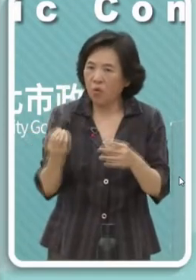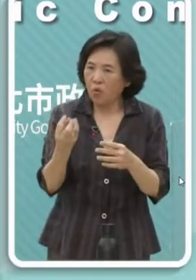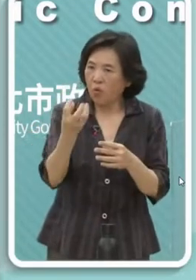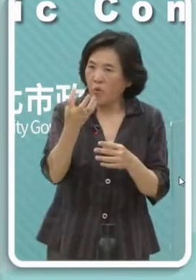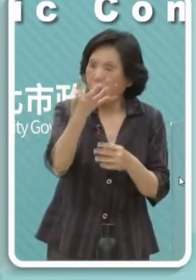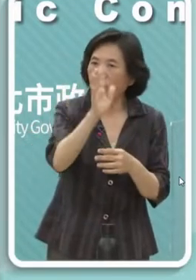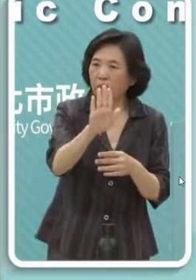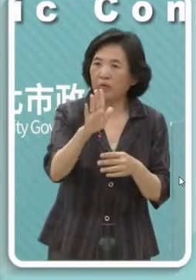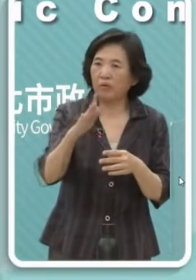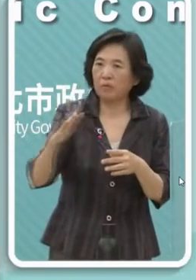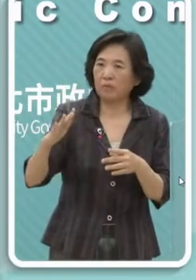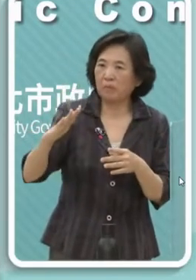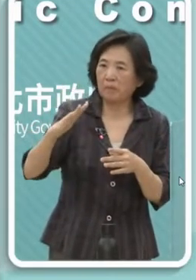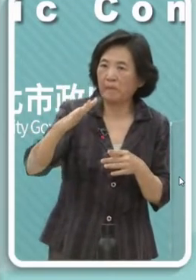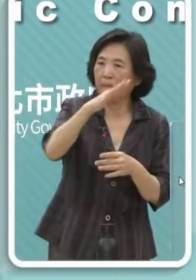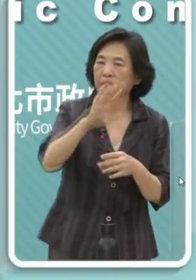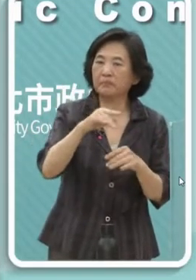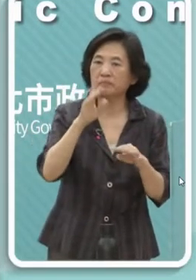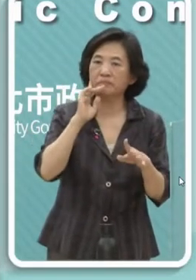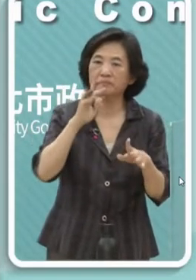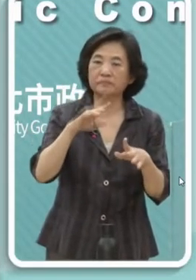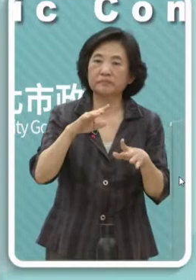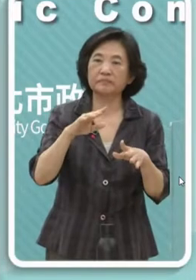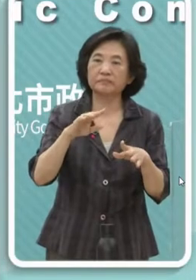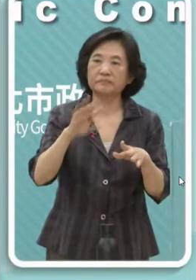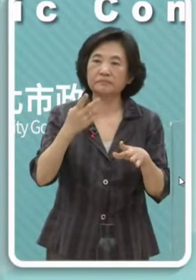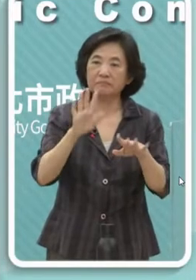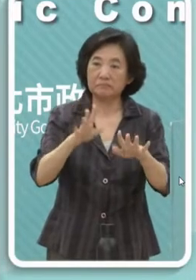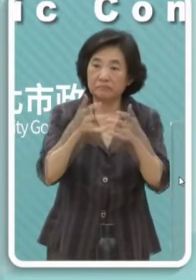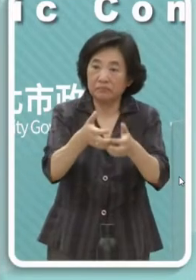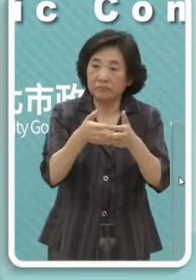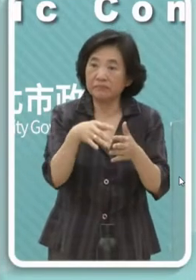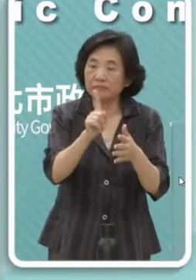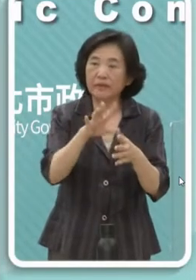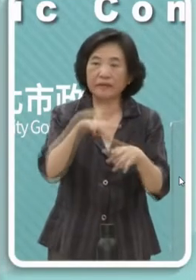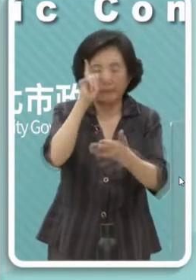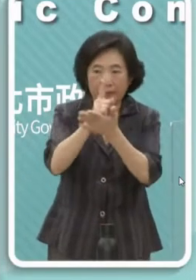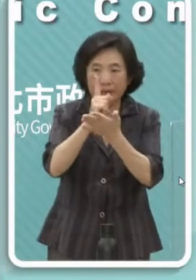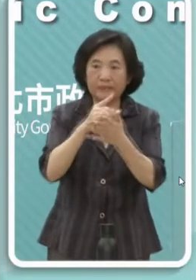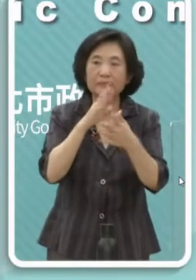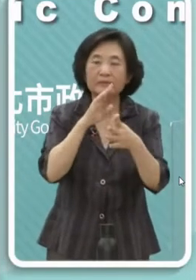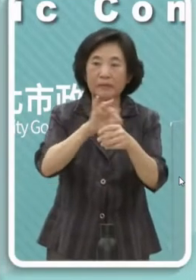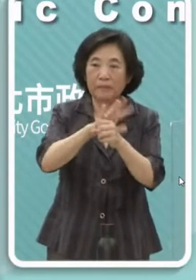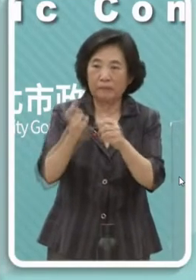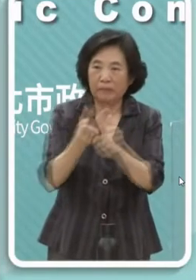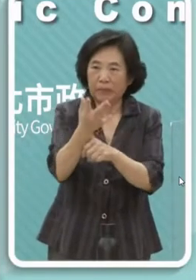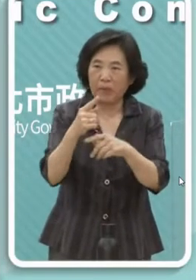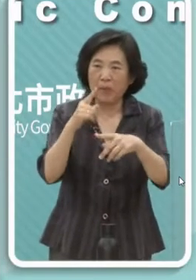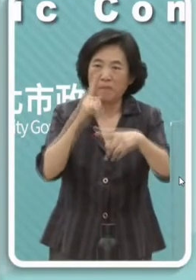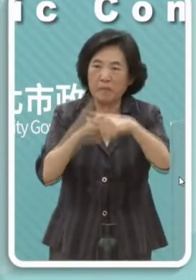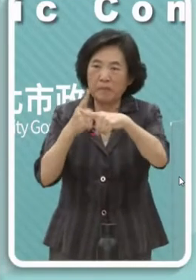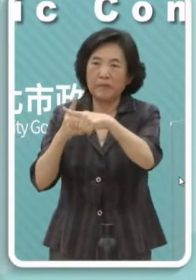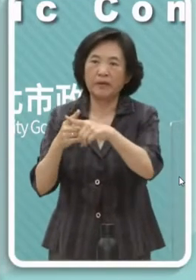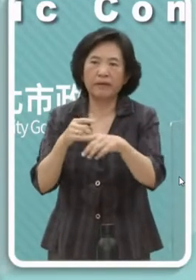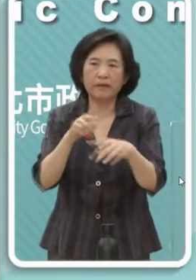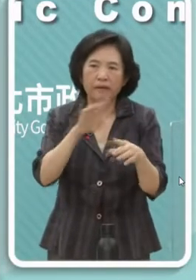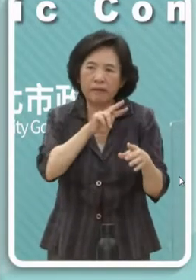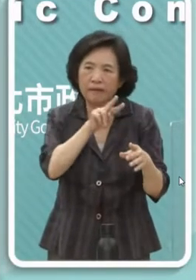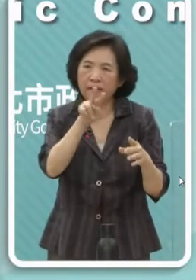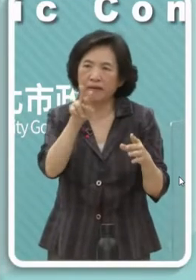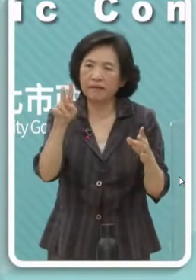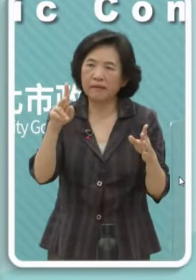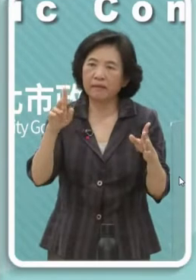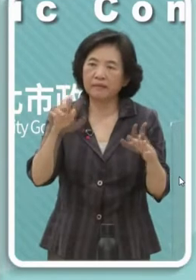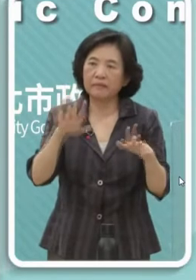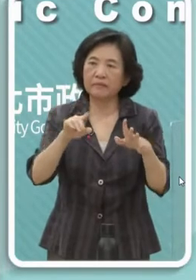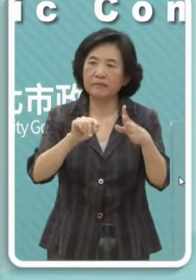哦。那总感染人数，不过更难更重要，说看看每日确诊人数，就是比较细的那一条线。因为事实上，我们从